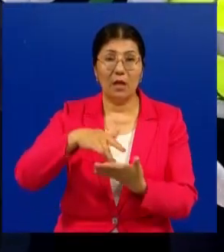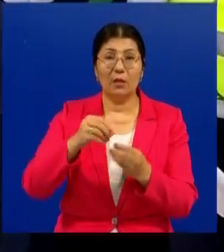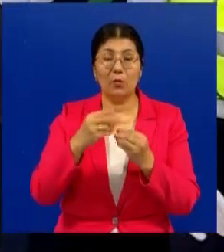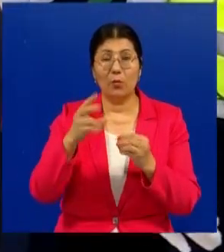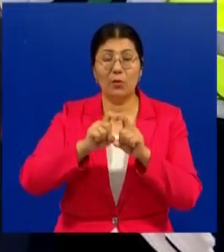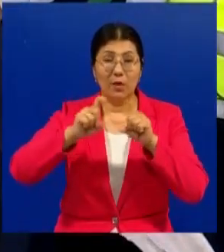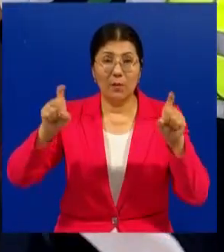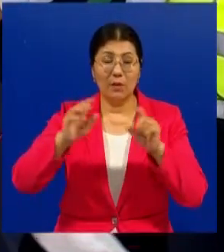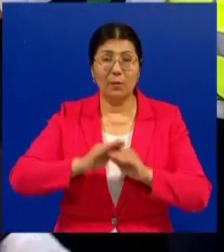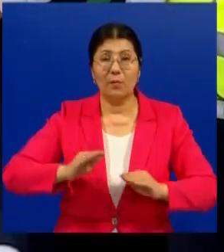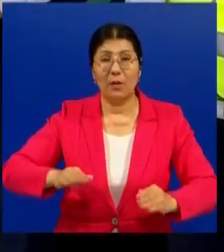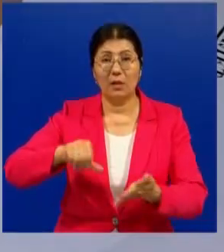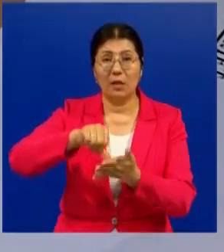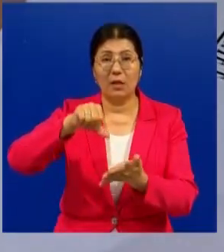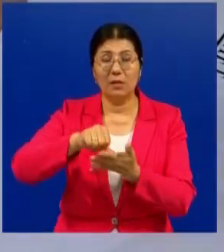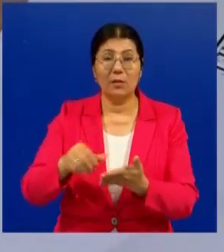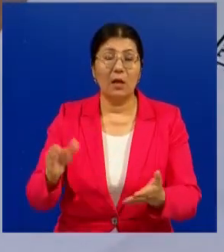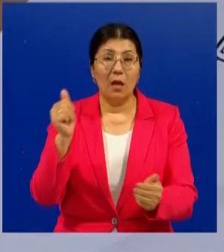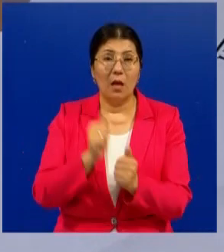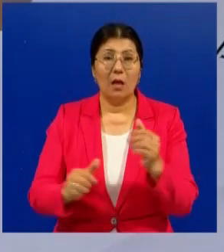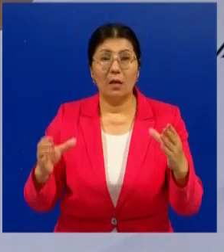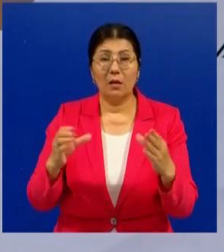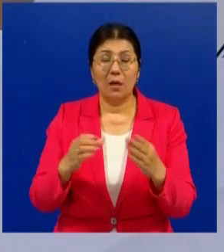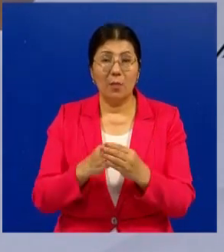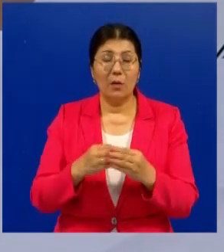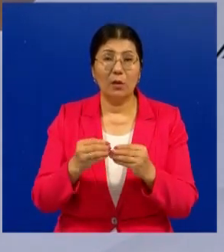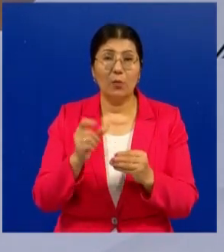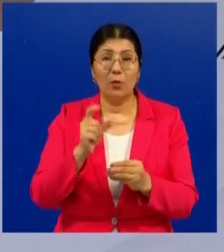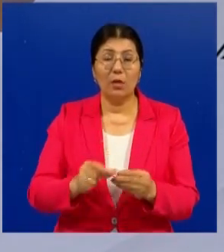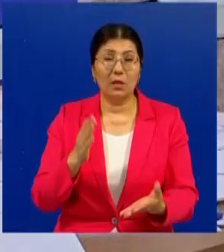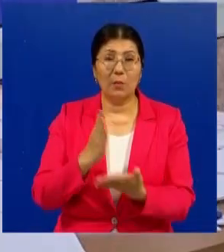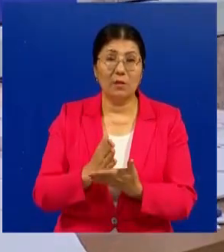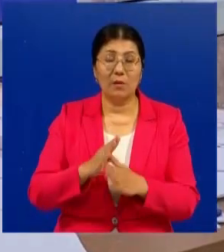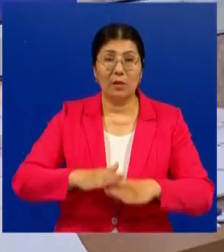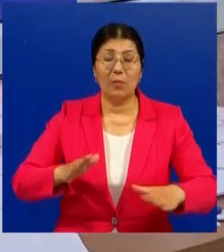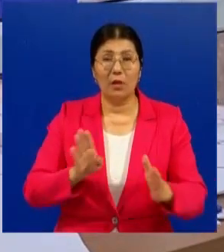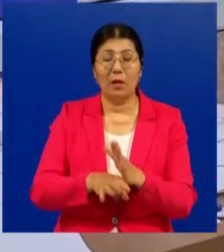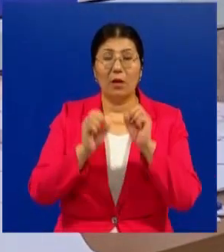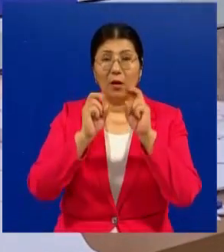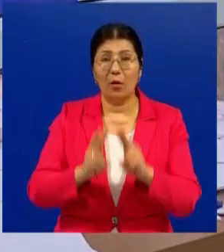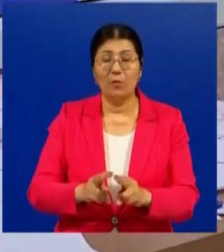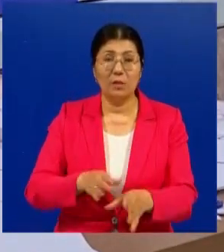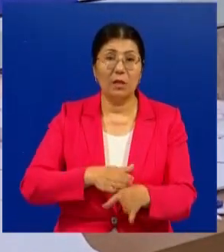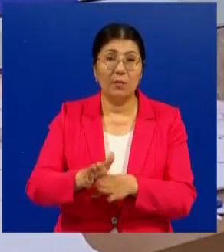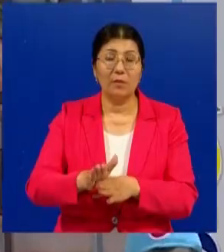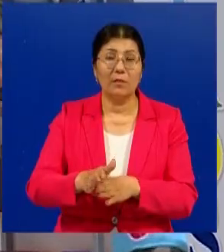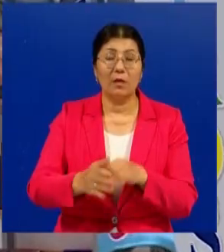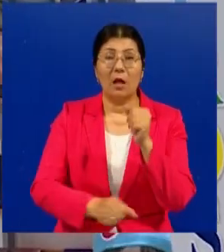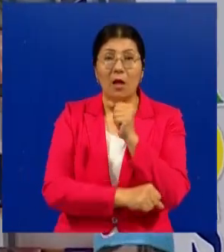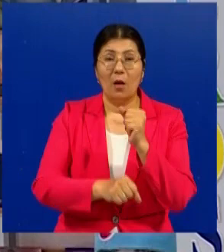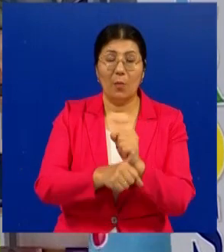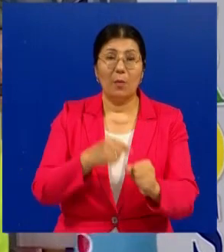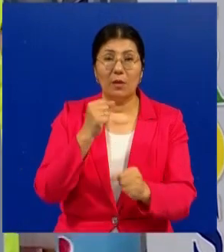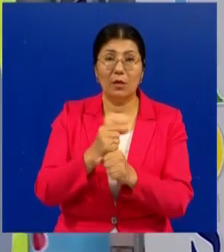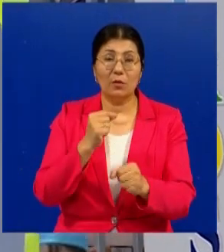12 мектептің оқушысы қатысты. Әр команда 10 адамнан тұрады. Балалар қоғамдық қауіпсіздікті қамтамасыз ететін мамандар жұмысынан